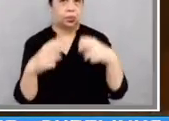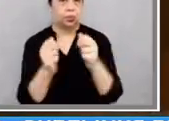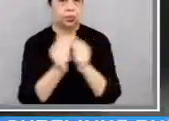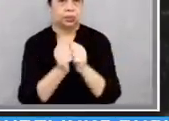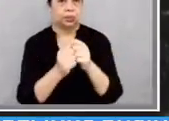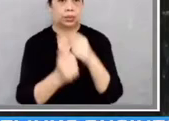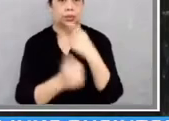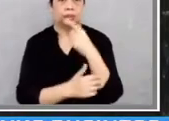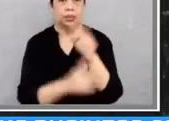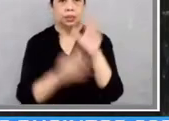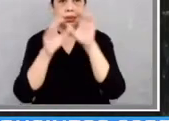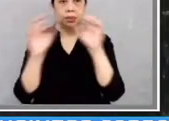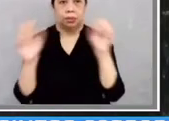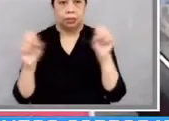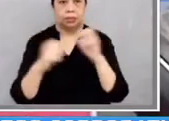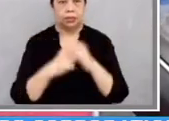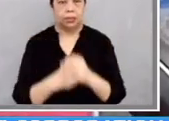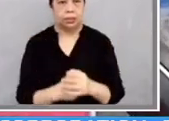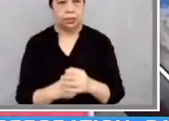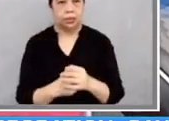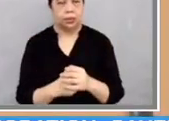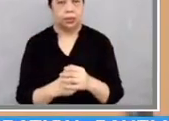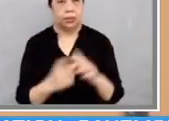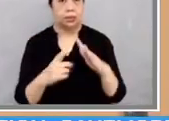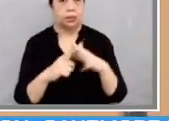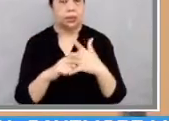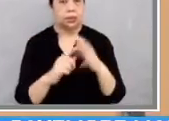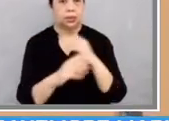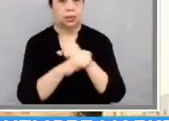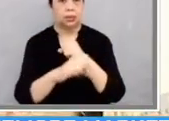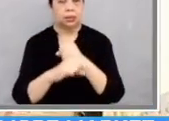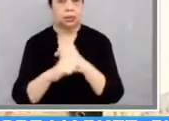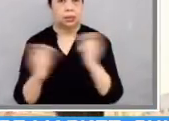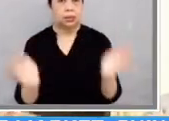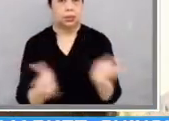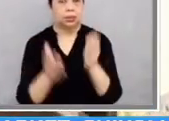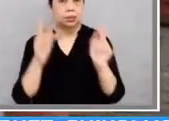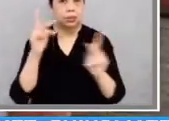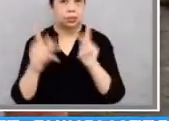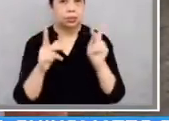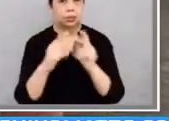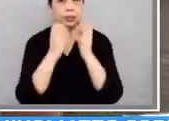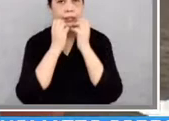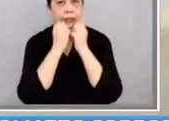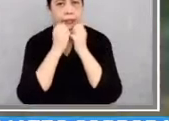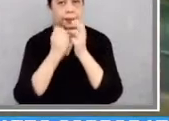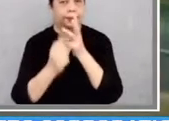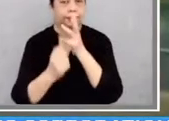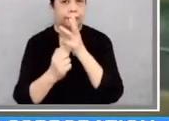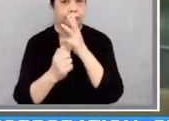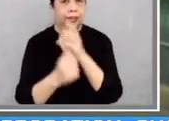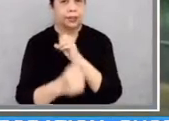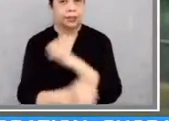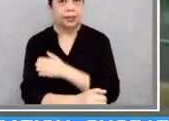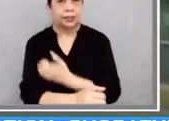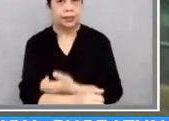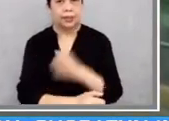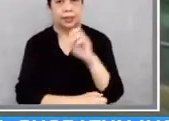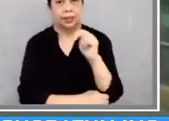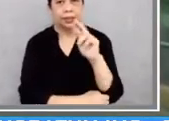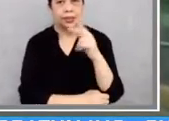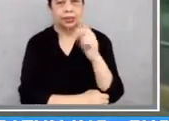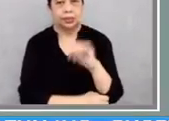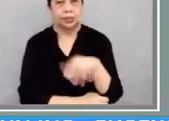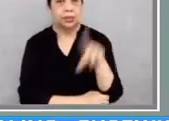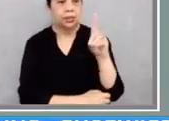Pangulo. Ang paglulunsad ng kampanya para himukin ang publiko na magtipid sa tubig at enerhiya. Ang DOH naman